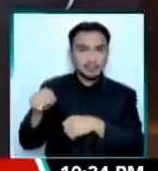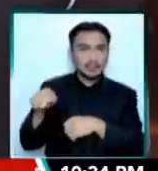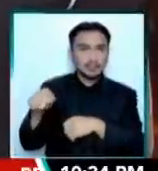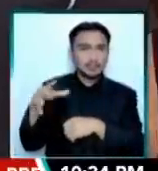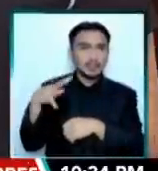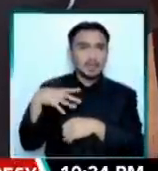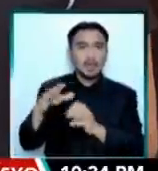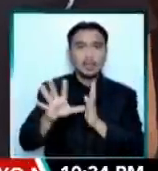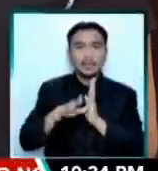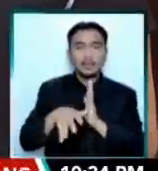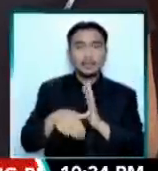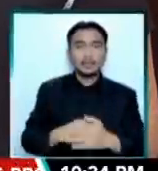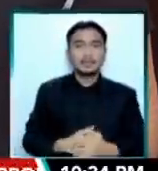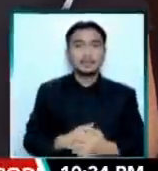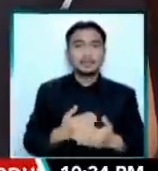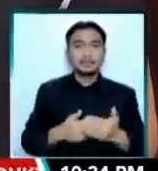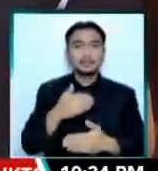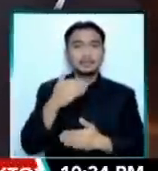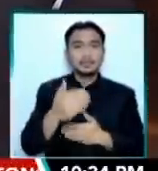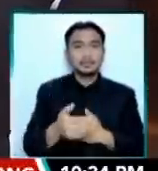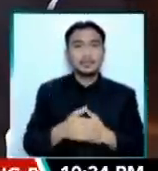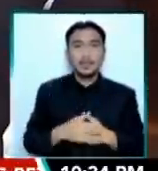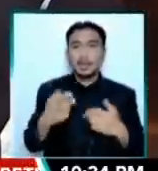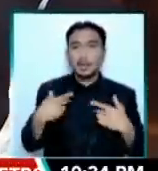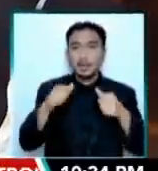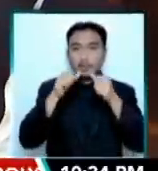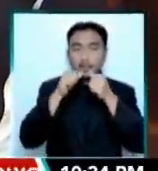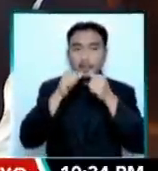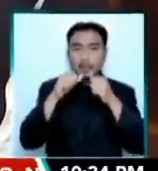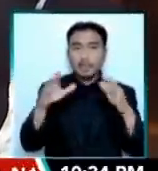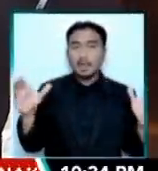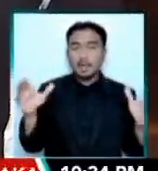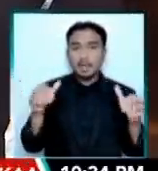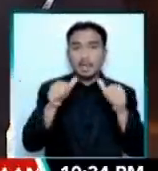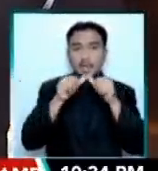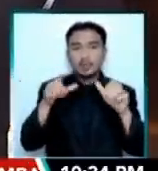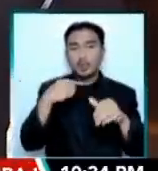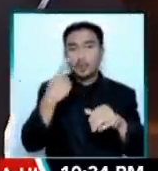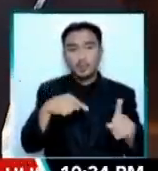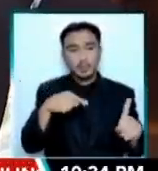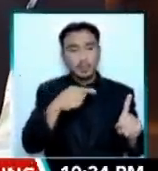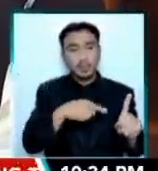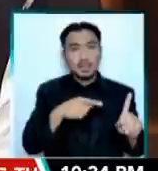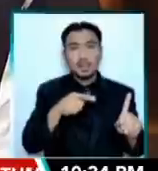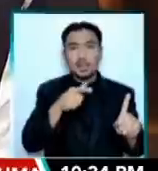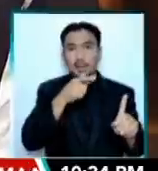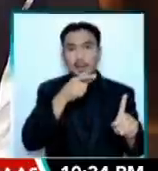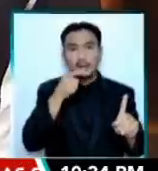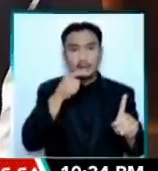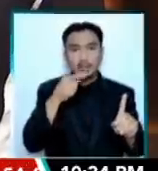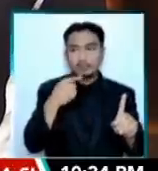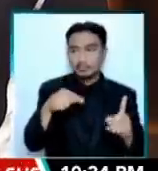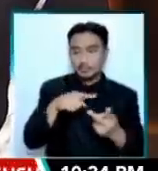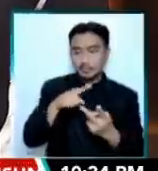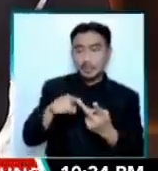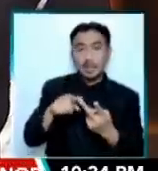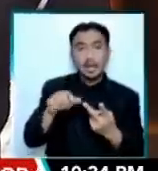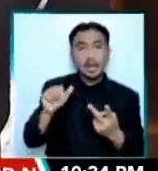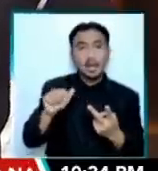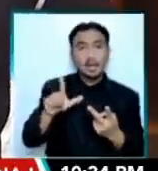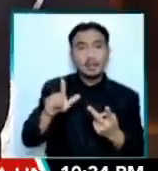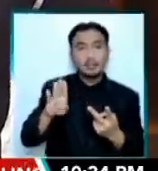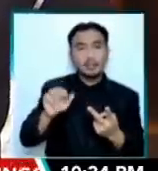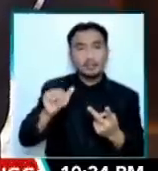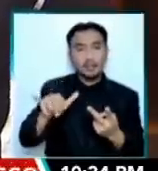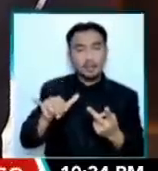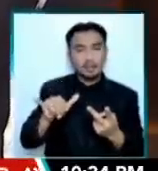Nagdeklara ng suporta para sa kandidatura ni Vice President Lenny Robredo si Albay Representative Joey Salceda. Pero imbes